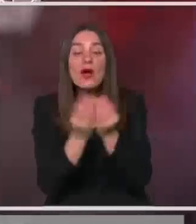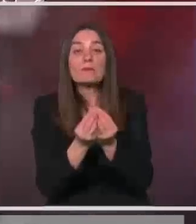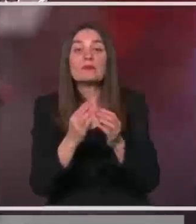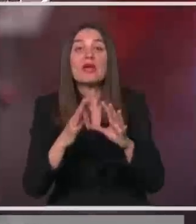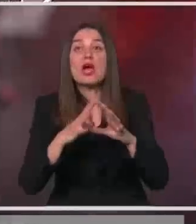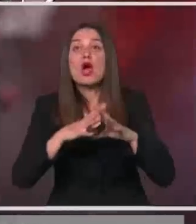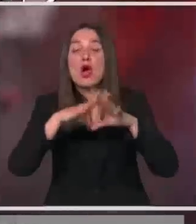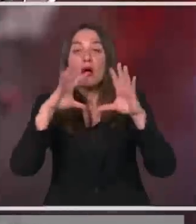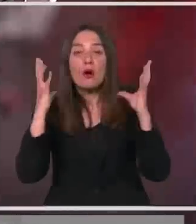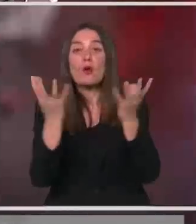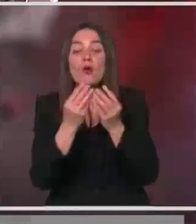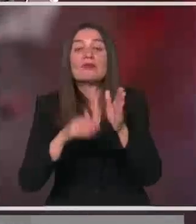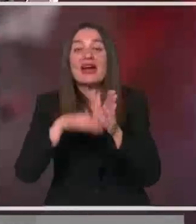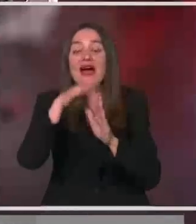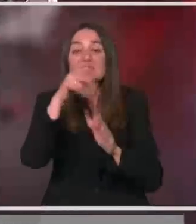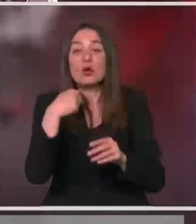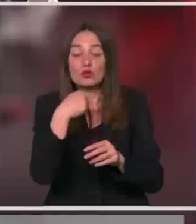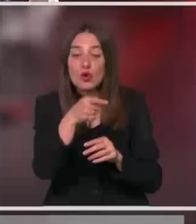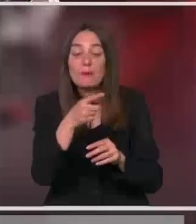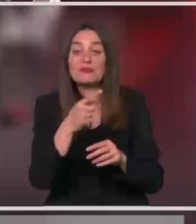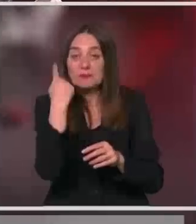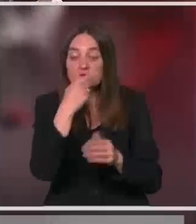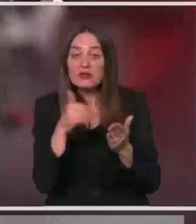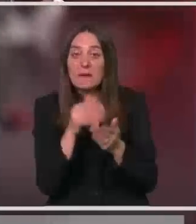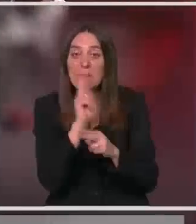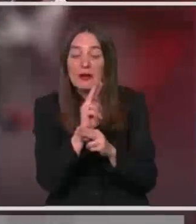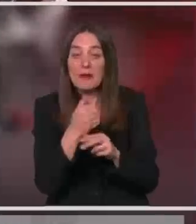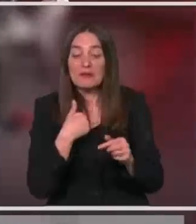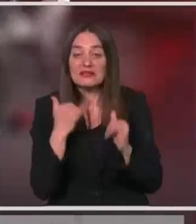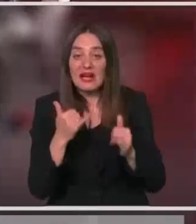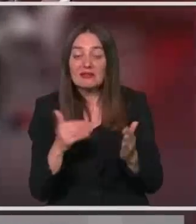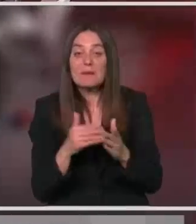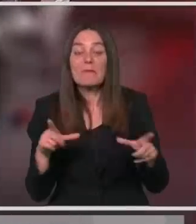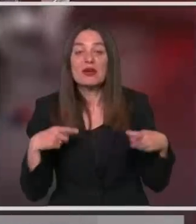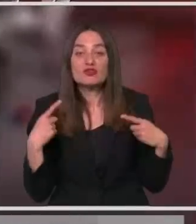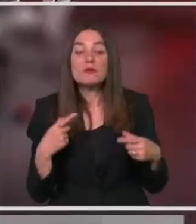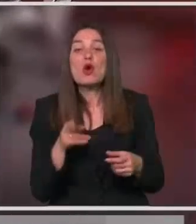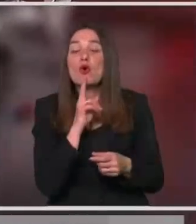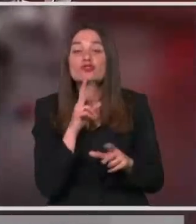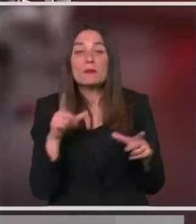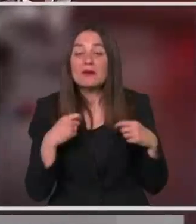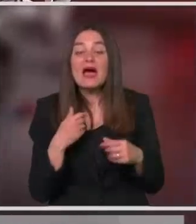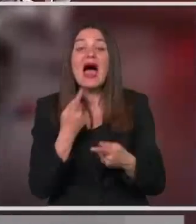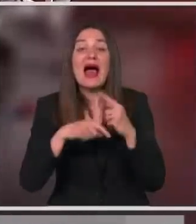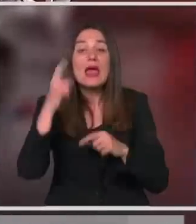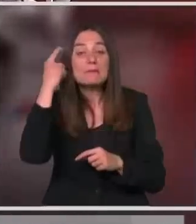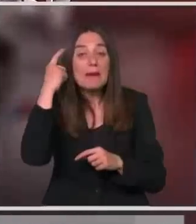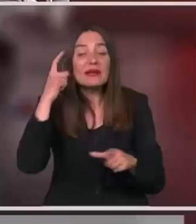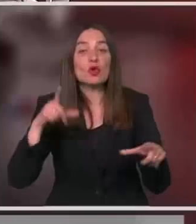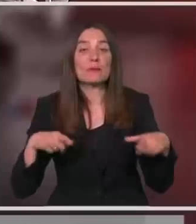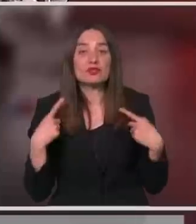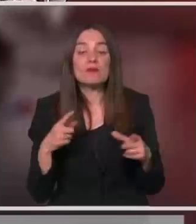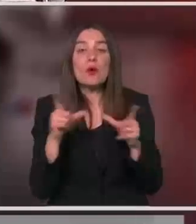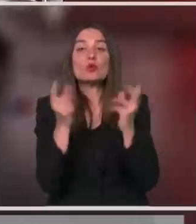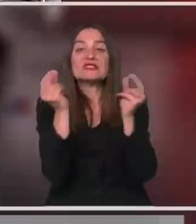rast. Znači, u tom smislu trebamo da budemo pažljivi. Mi treba da preživimo sada. Pa, ko će preživeti? Tako je, ali pametno da preživimo. Da preživimo